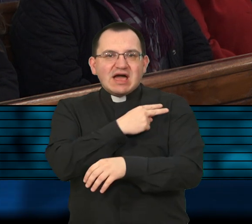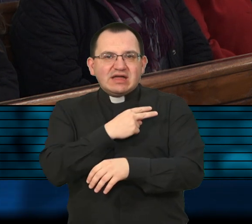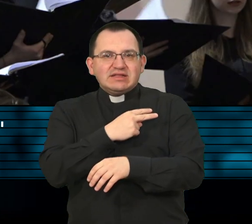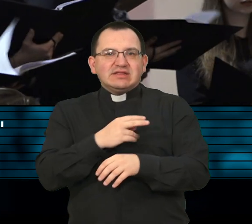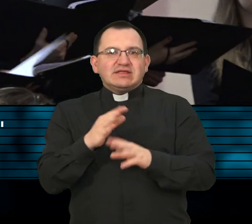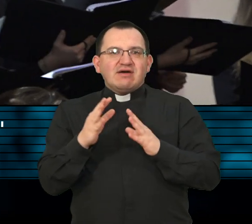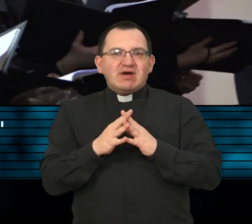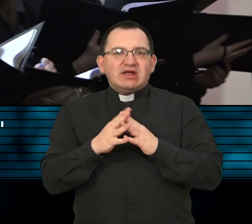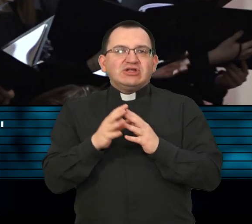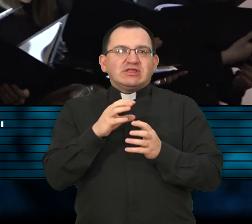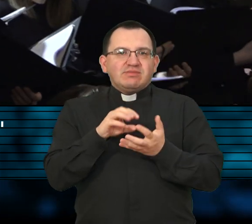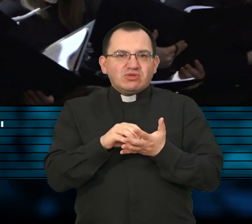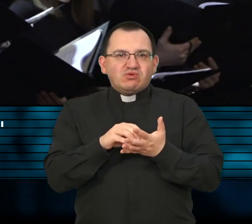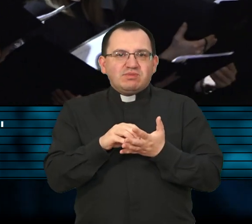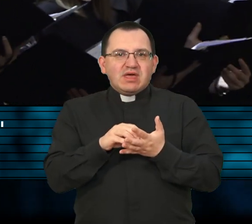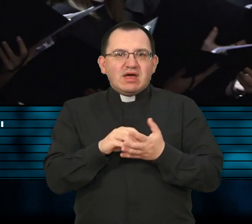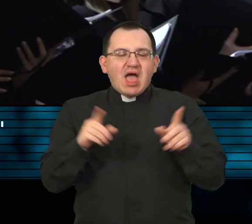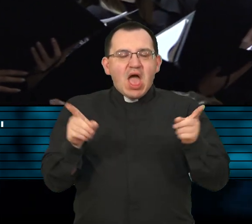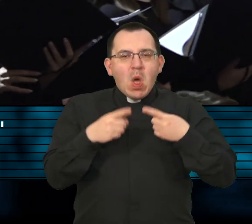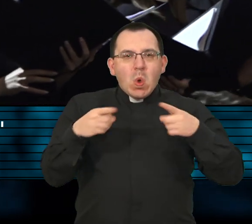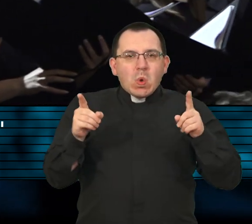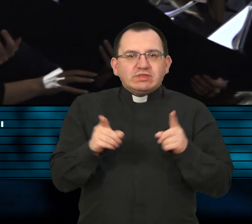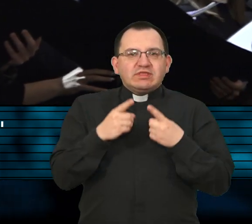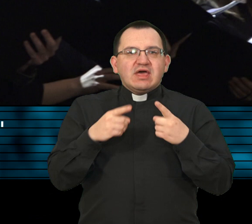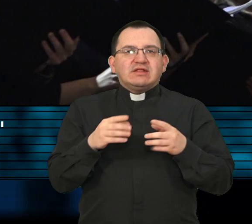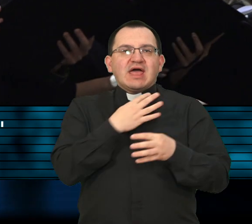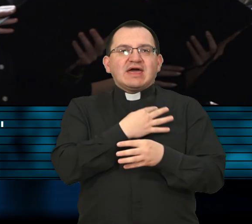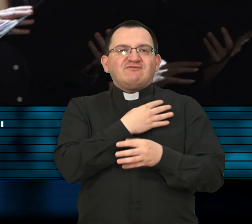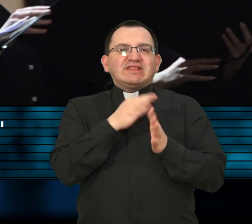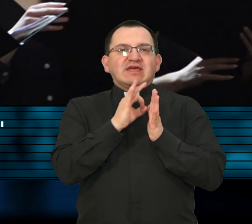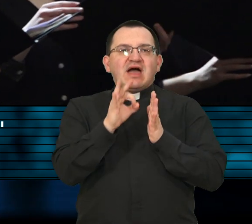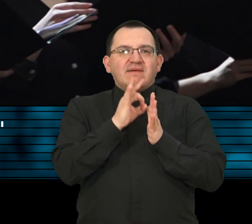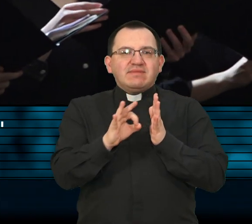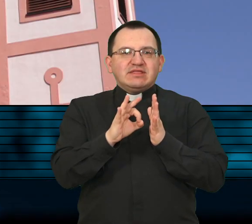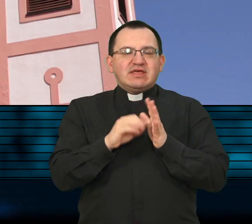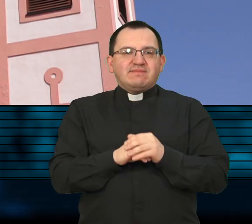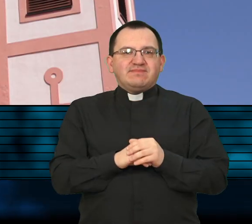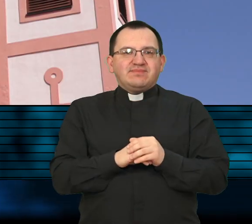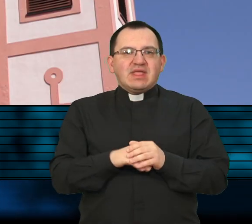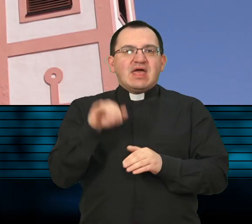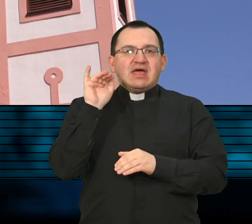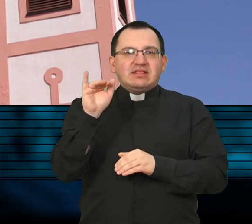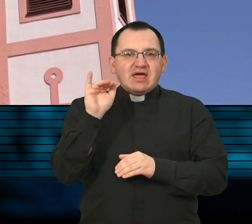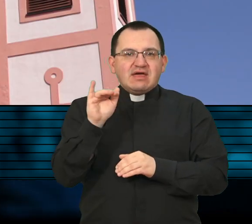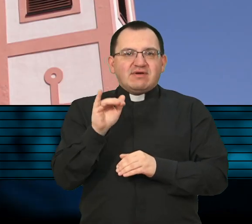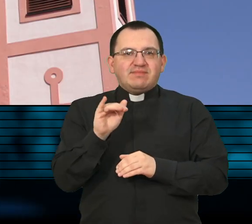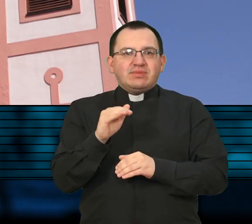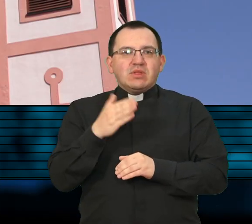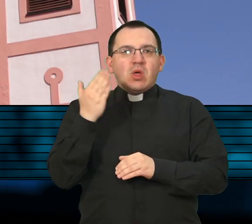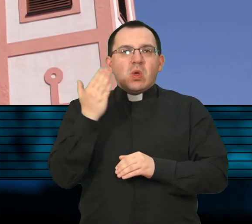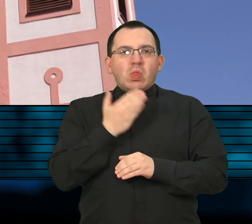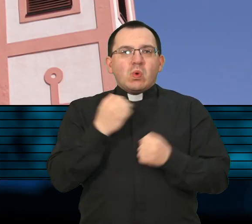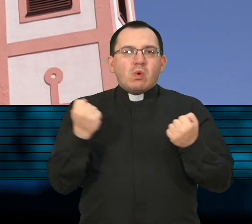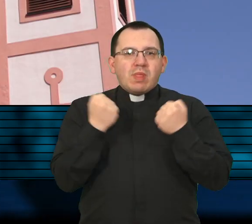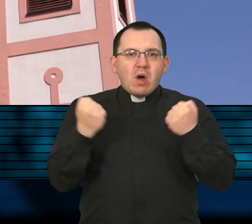biskupije. Koncertna izvedba Hrvatske mise Borisa Papandopula Varaždinskog zbora VIA. Najavljujemo. Duhovne obnove